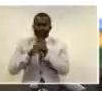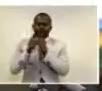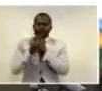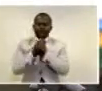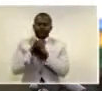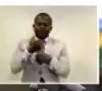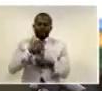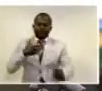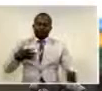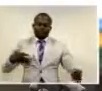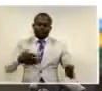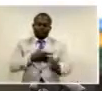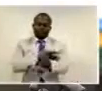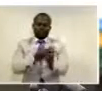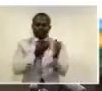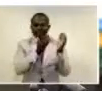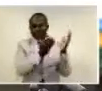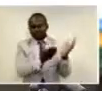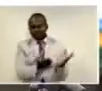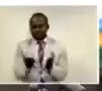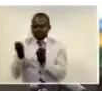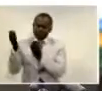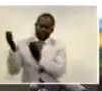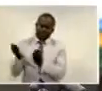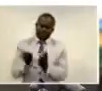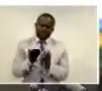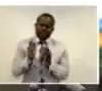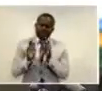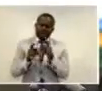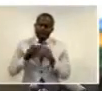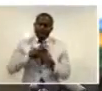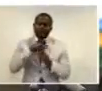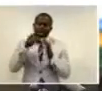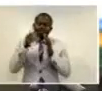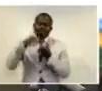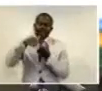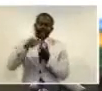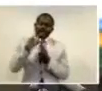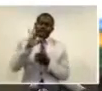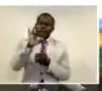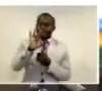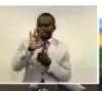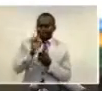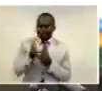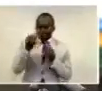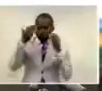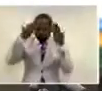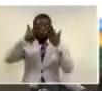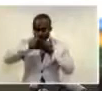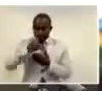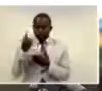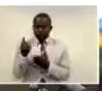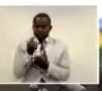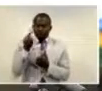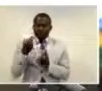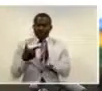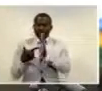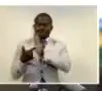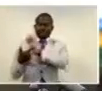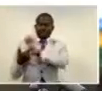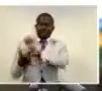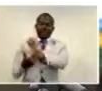bwo kwakira abatugana basaga 300,000 mu ijoro bigaragaza